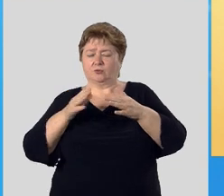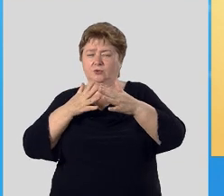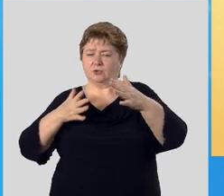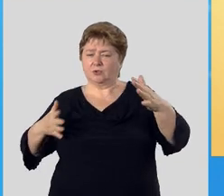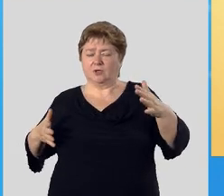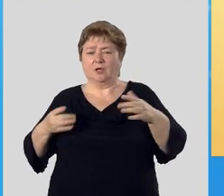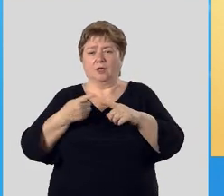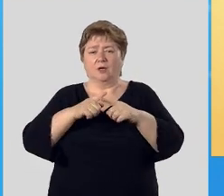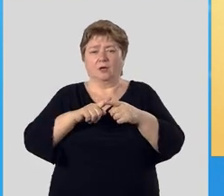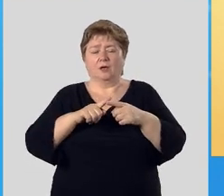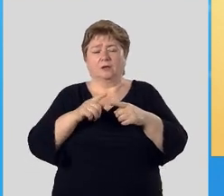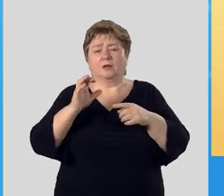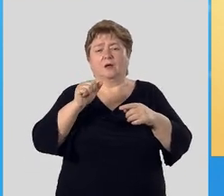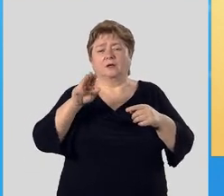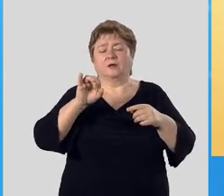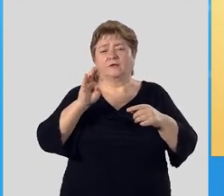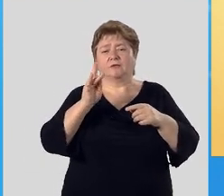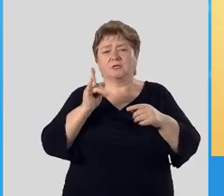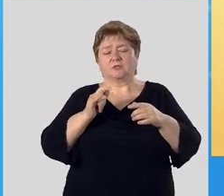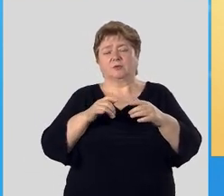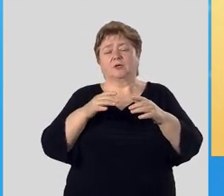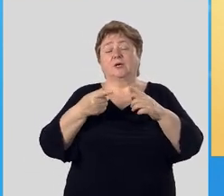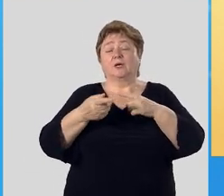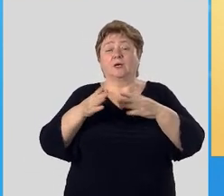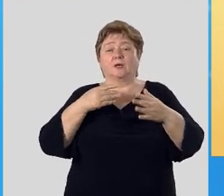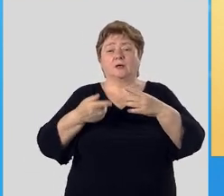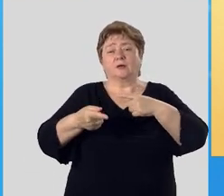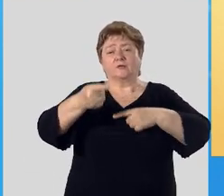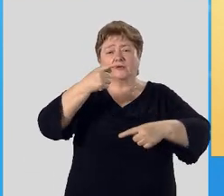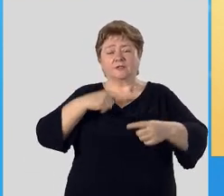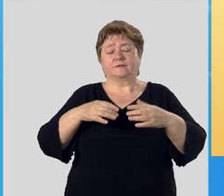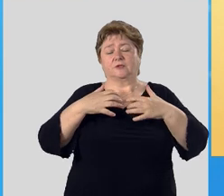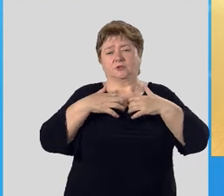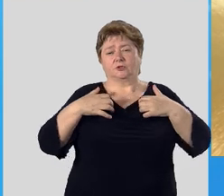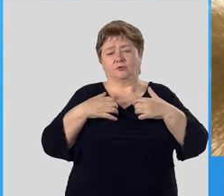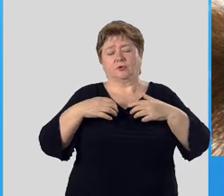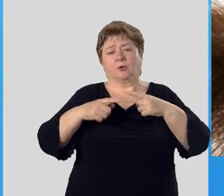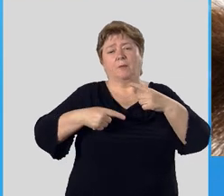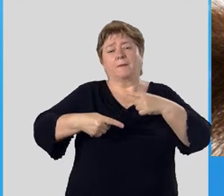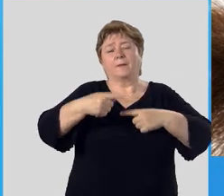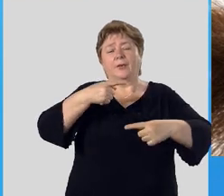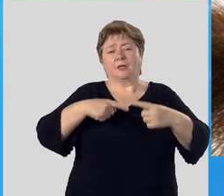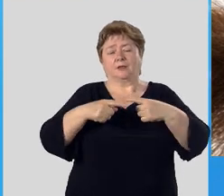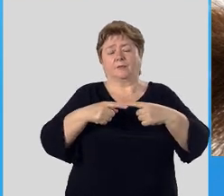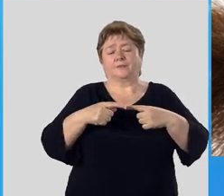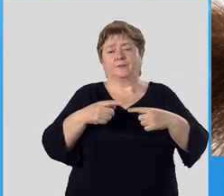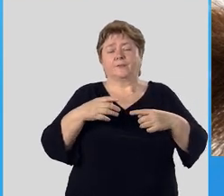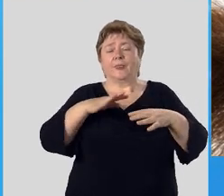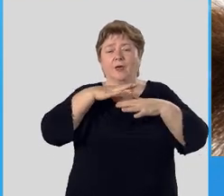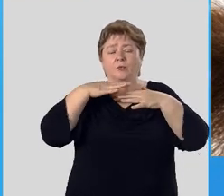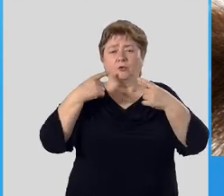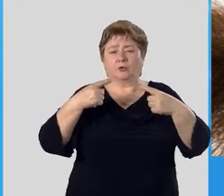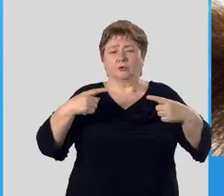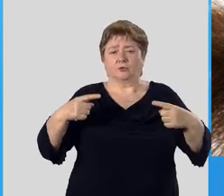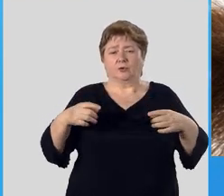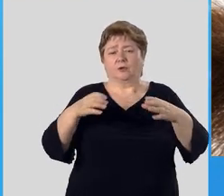это атавизм и или возврат к животным предкам как и многие